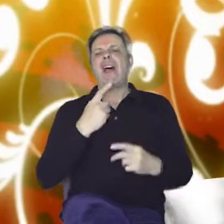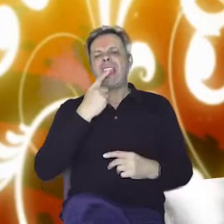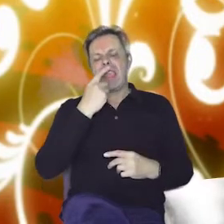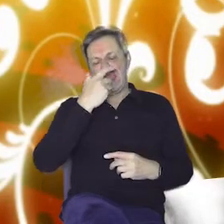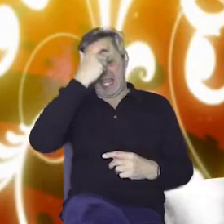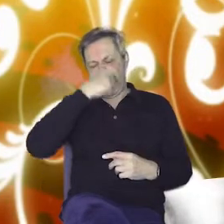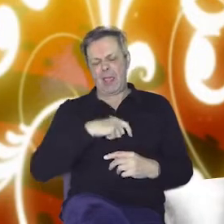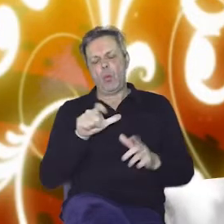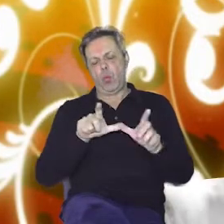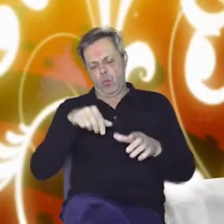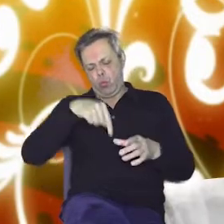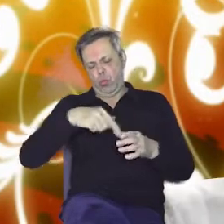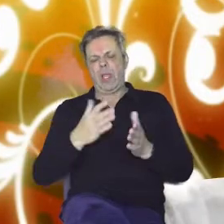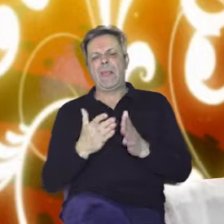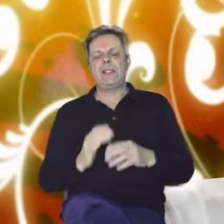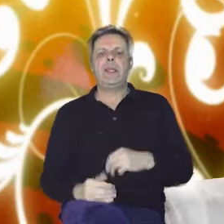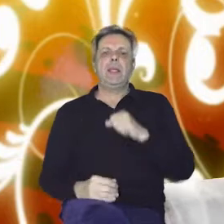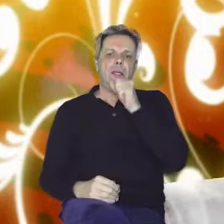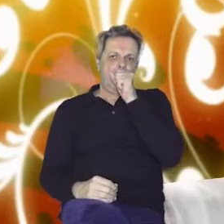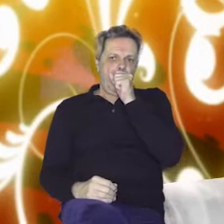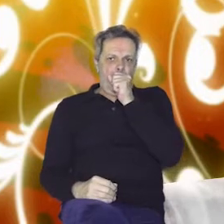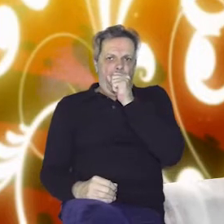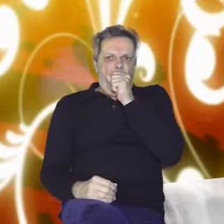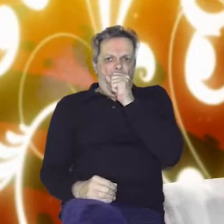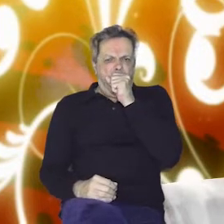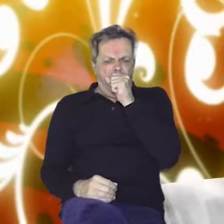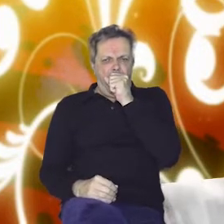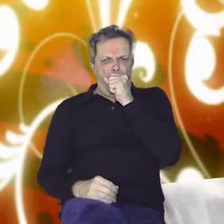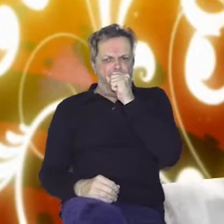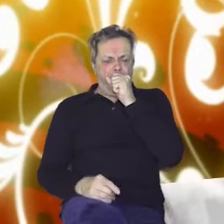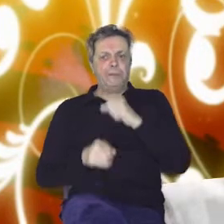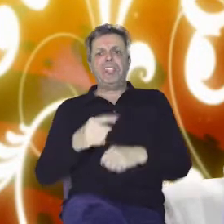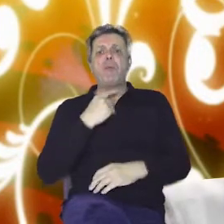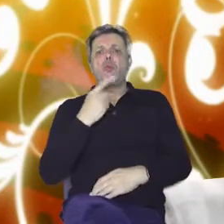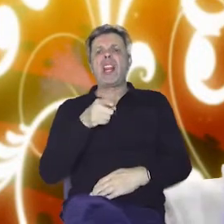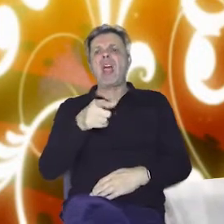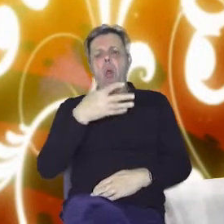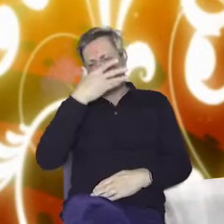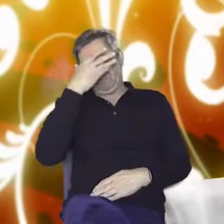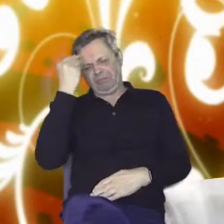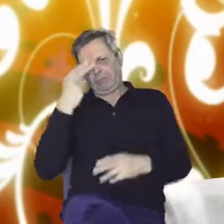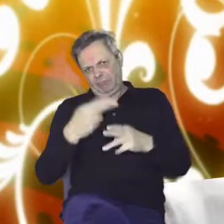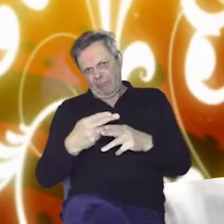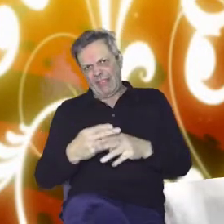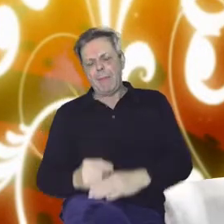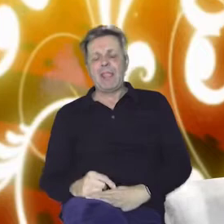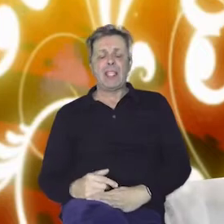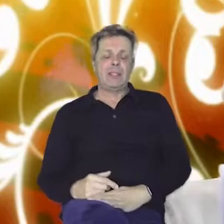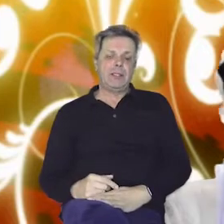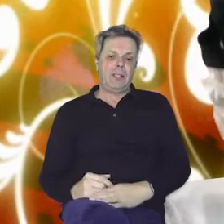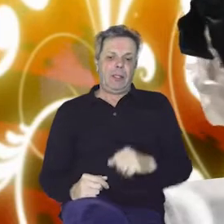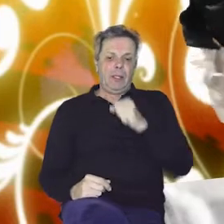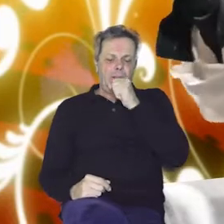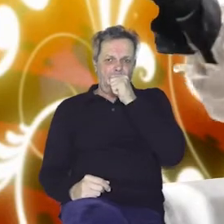knjizi, rekli su mu da je dementan. Ja kad sam htjela knjigu prezentirati, nisam znala da je